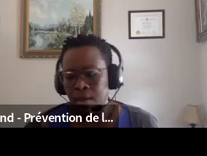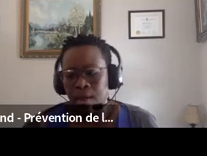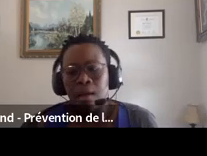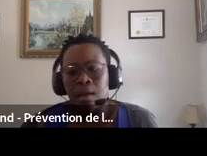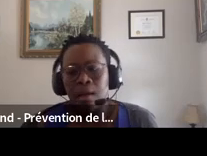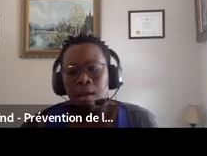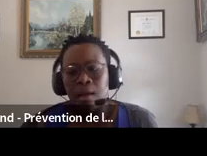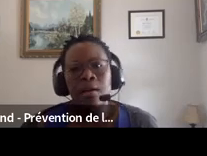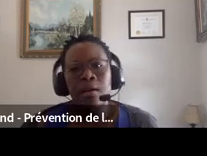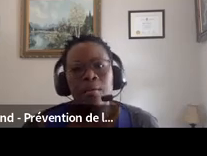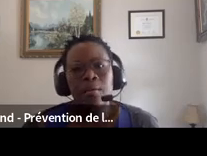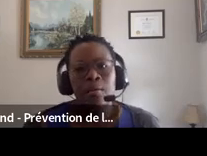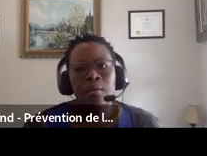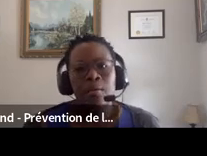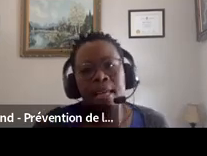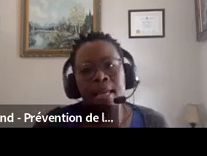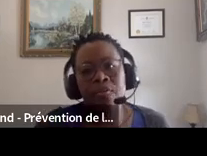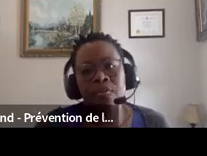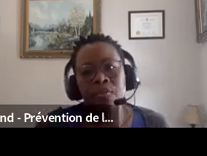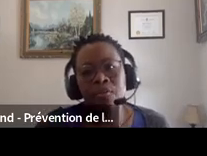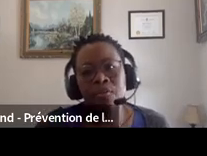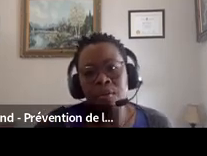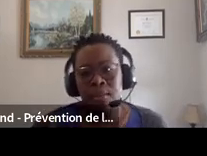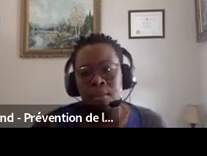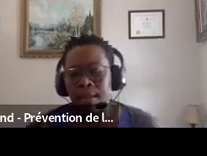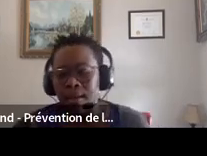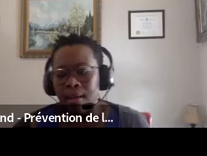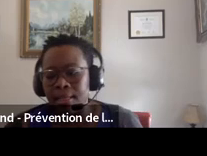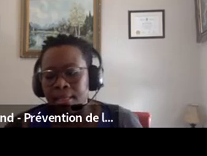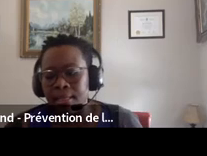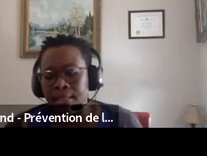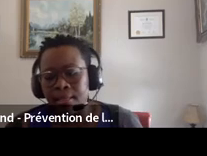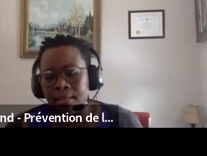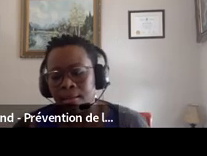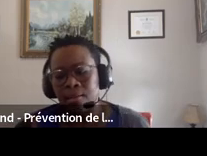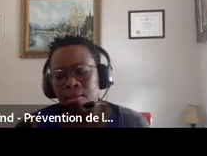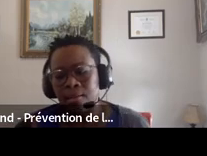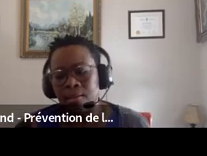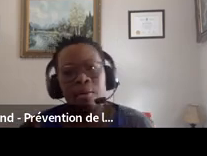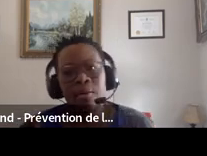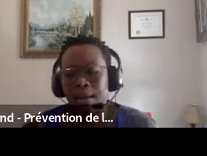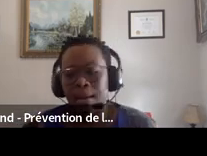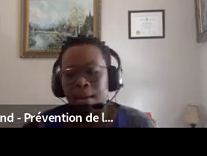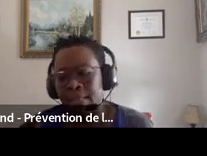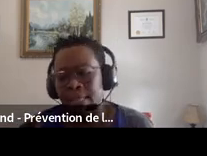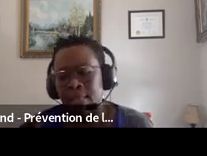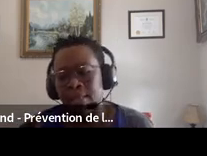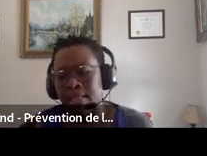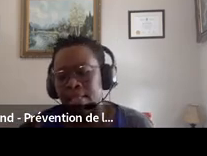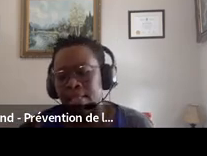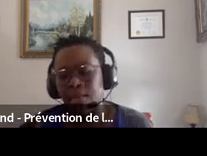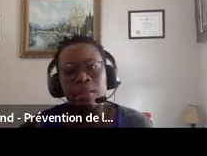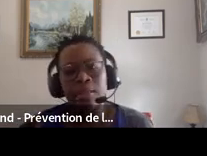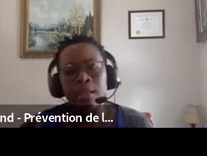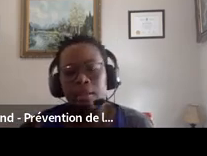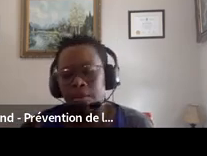Euh, Bonjour et bienvenue à ce séminaire en ligne de la prévention de la